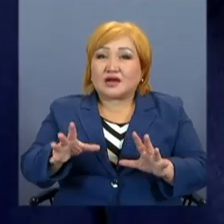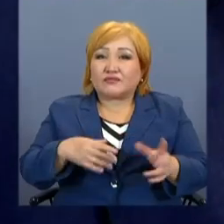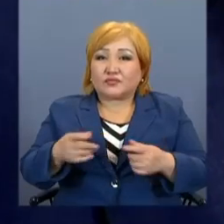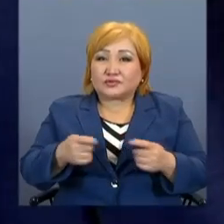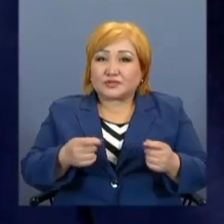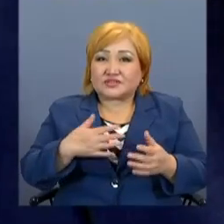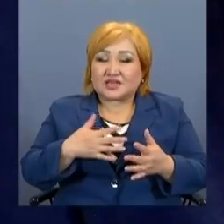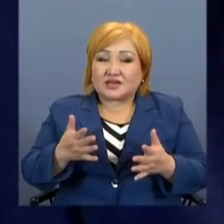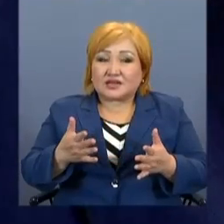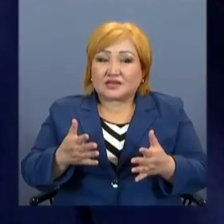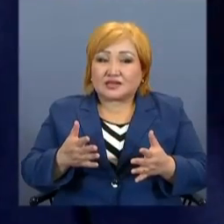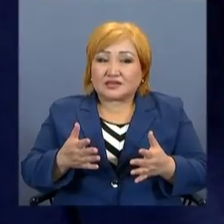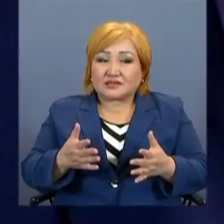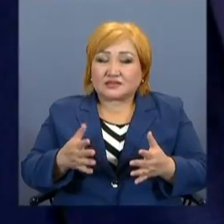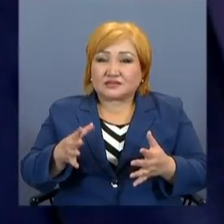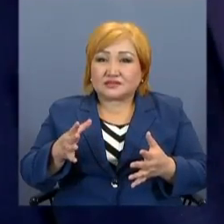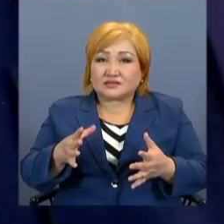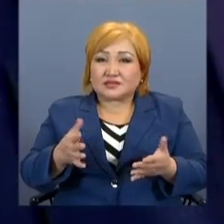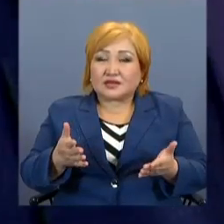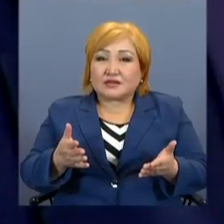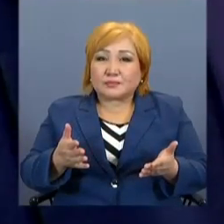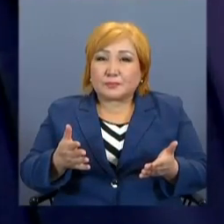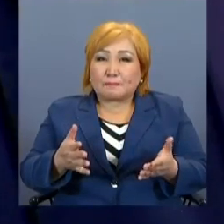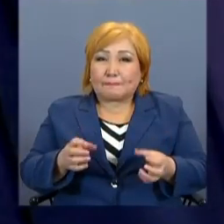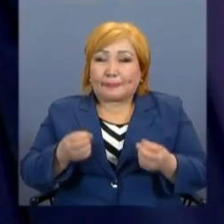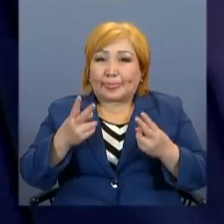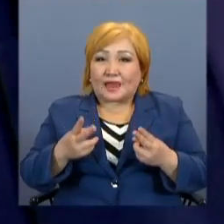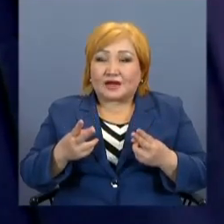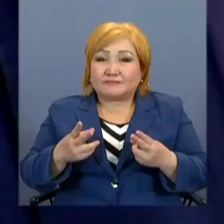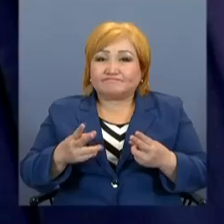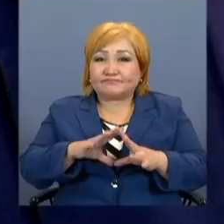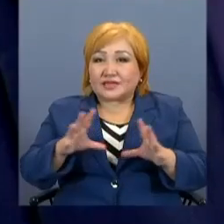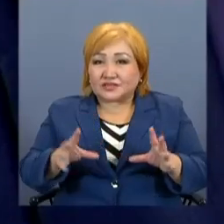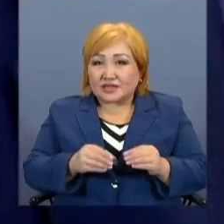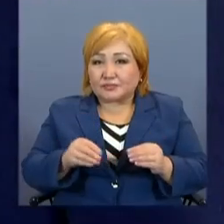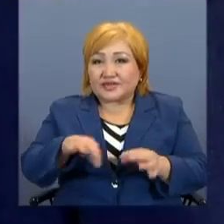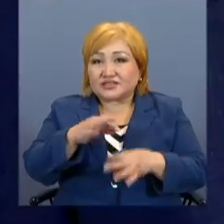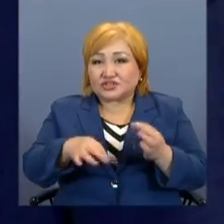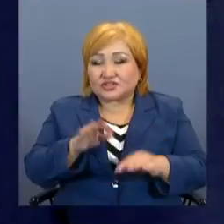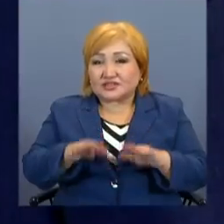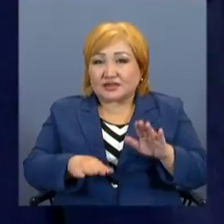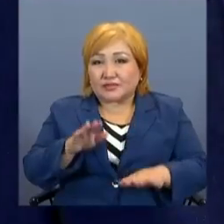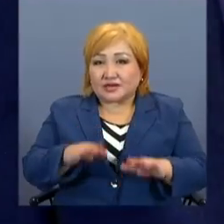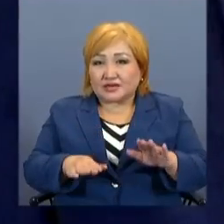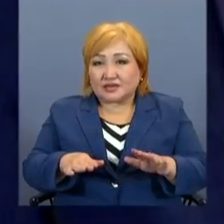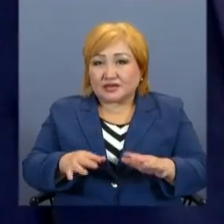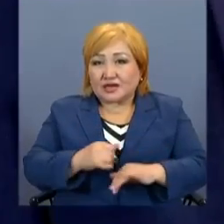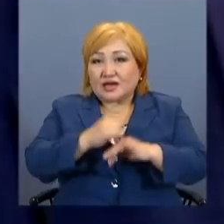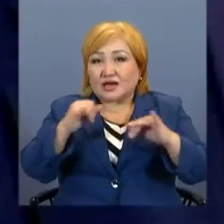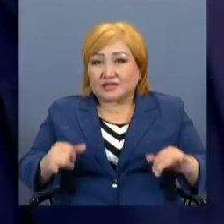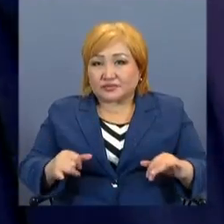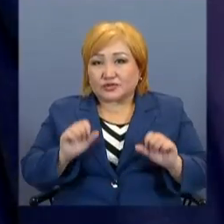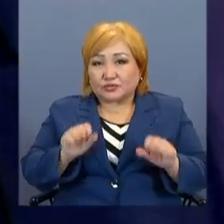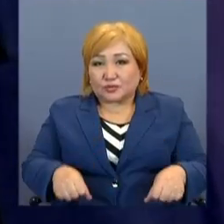түскен салмақтарды де қадағалаймыз. Сол жерінен шатаса, жалпы салмағы шықпаған жерде білікке түскен салмағы асып өтуі